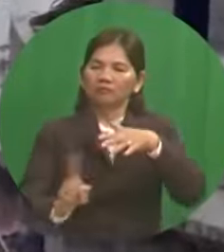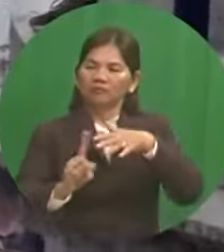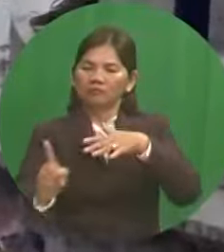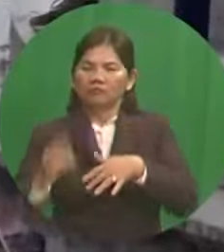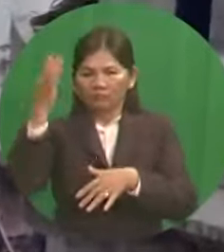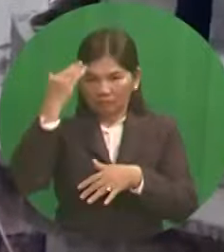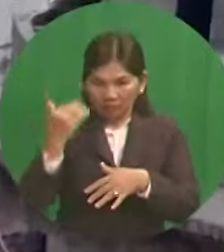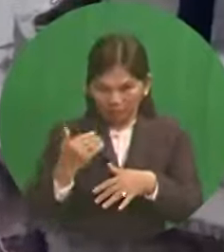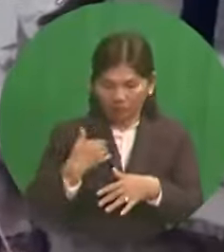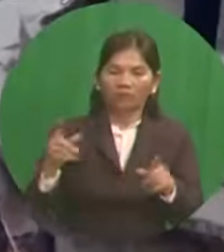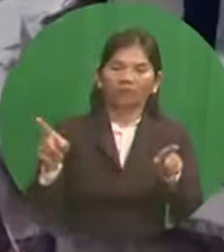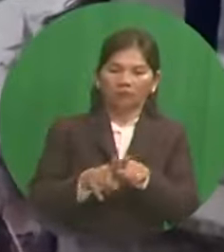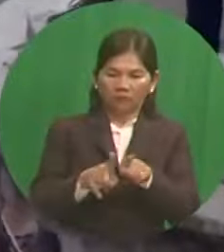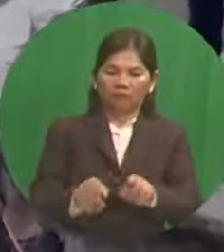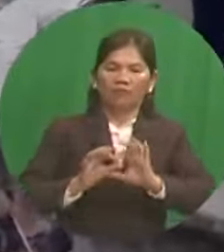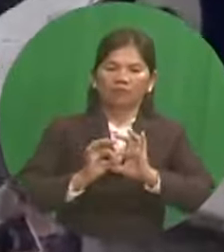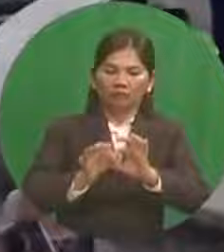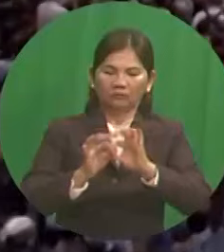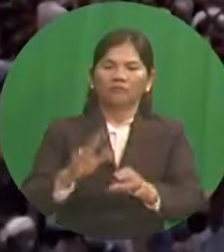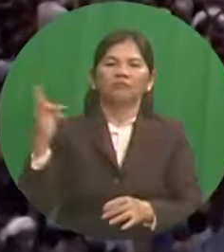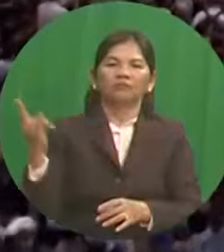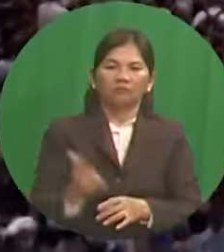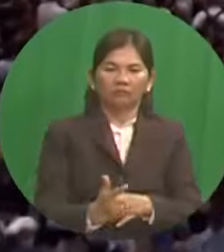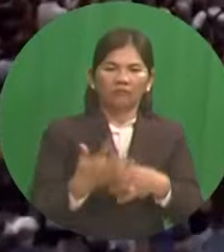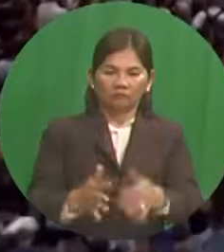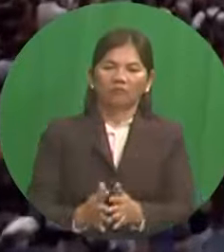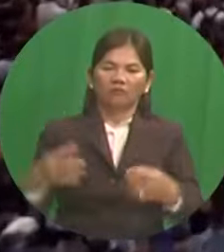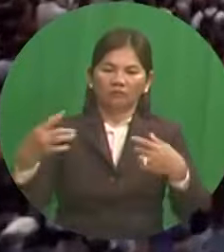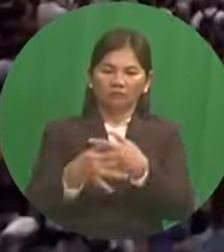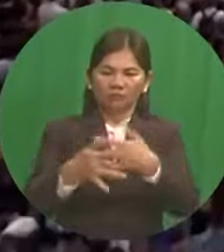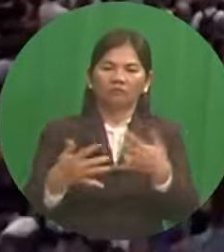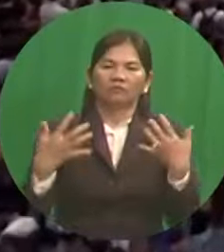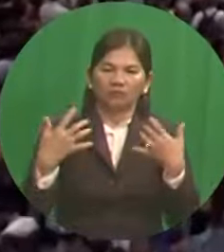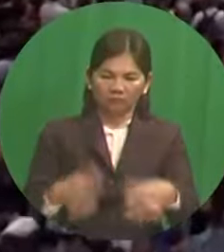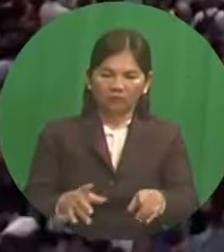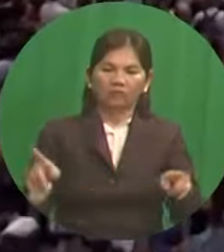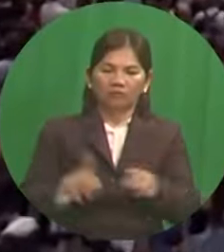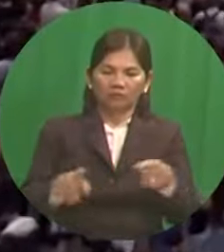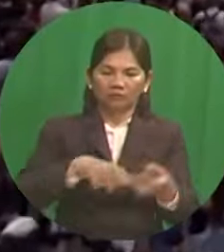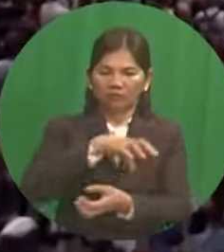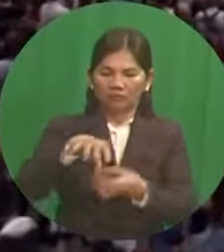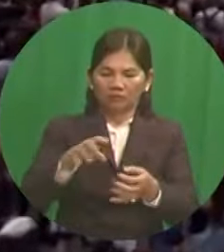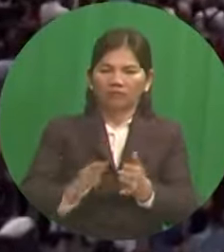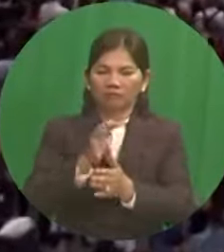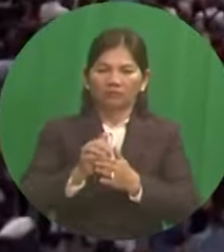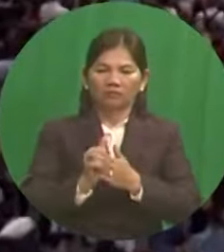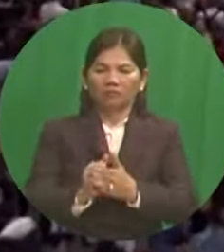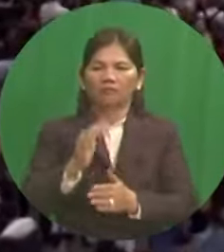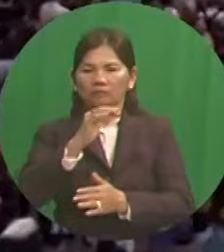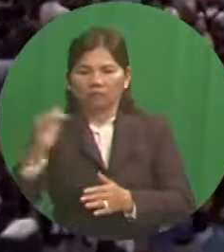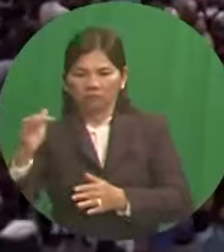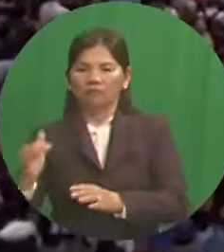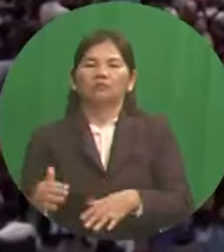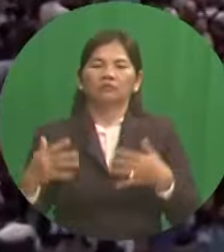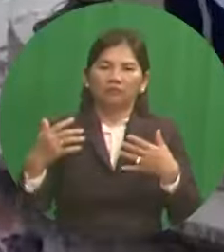ស់លោកស្រីជាមួយនឹងទំនាក់ទំនងប្រវត្តិសាស្ត្រទៅនឹងពួកប្រឆាំងនិយមពីការបង្កើតរដ្ឋាភិបាលស្ដាំជ្រុលដំ